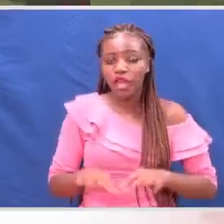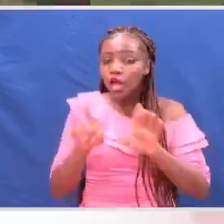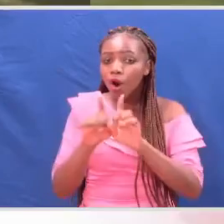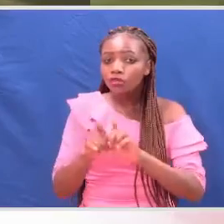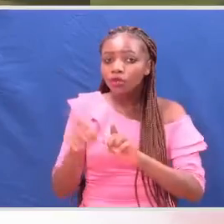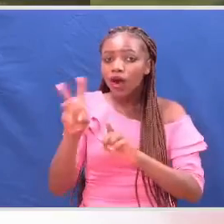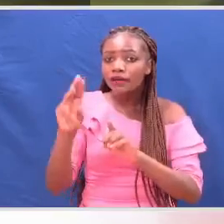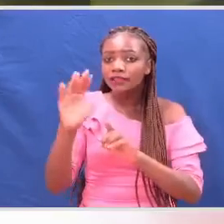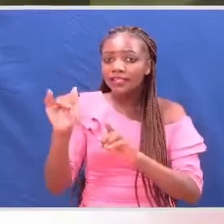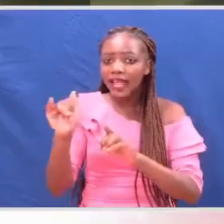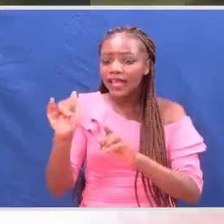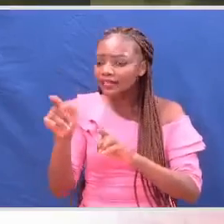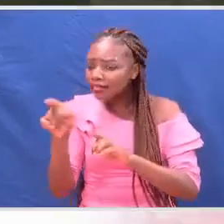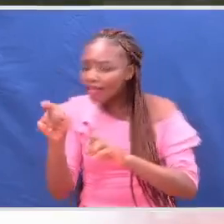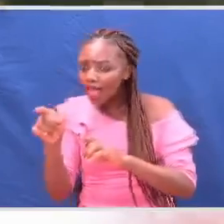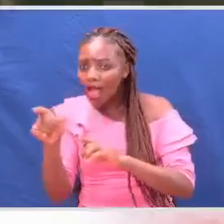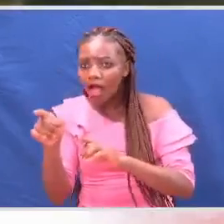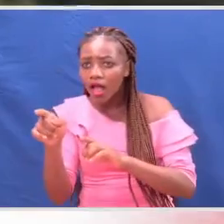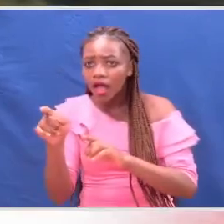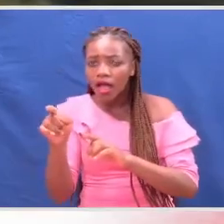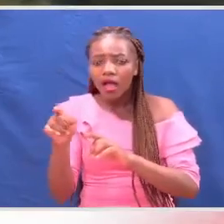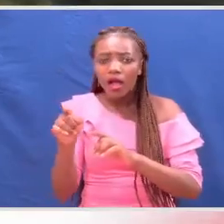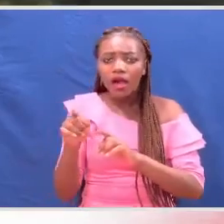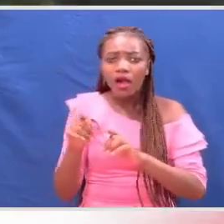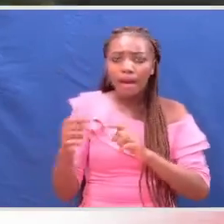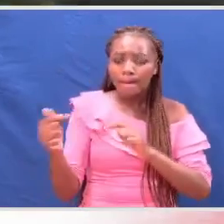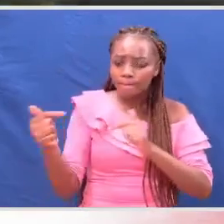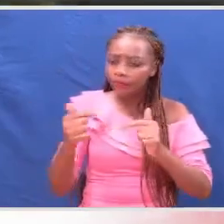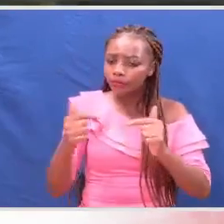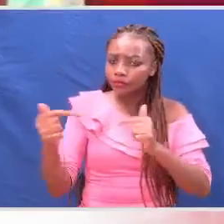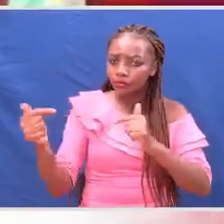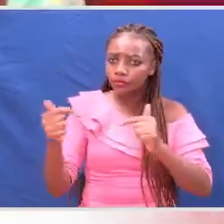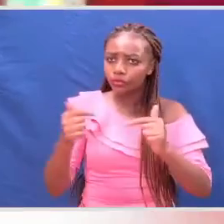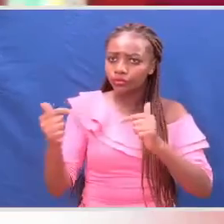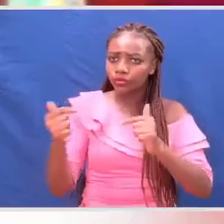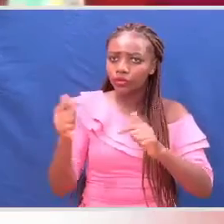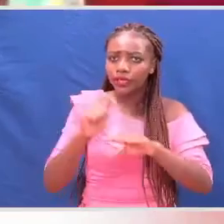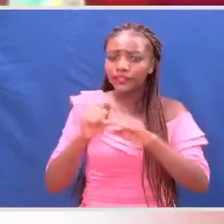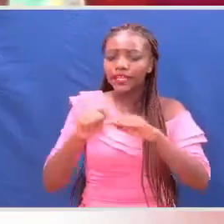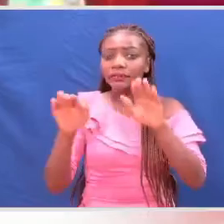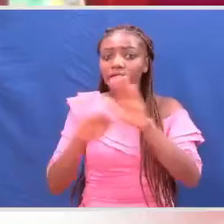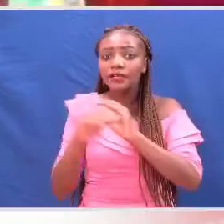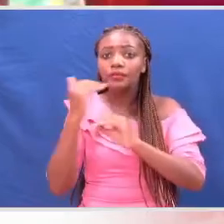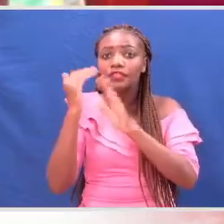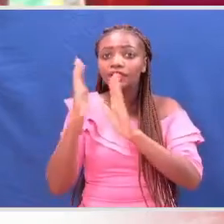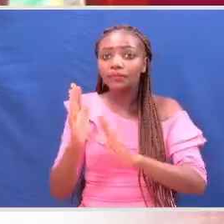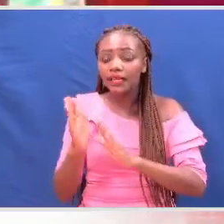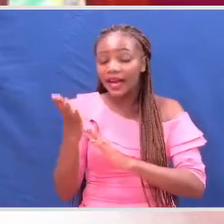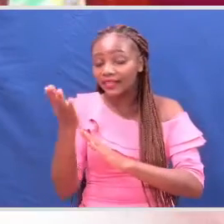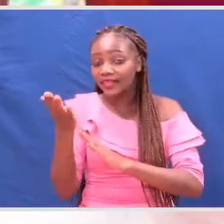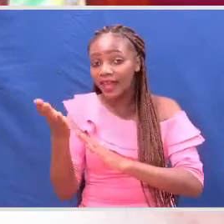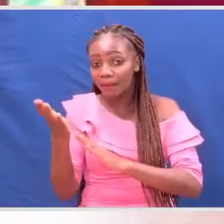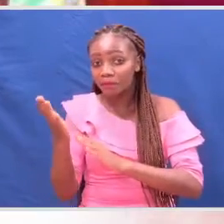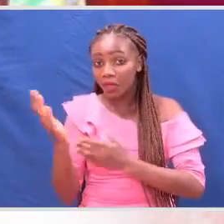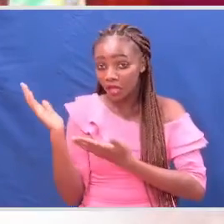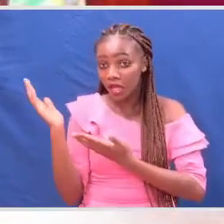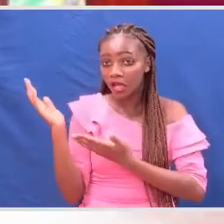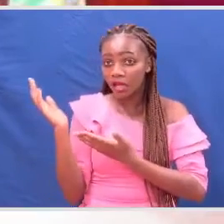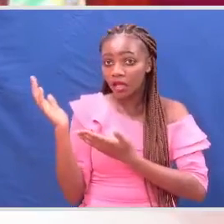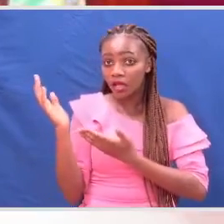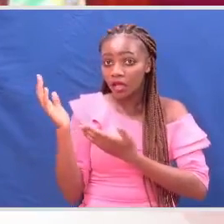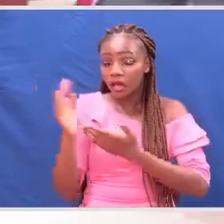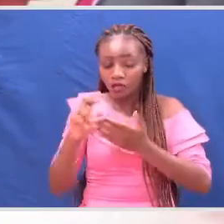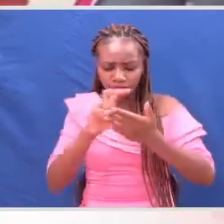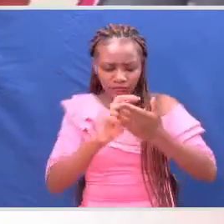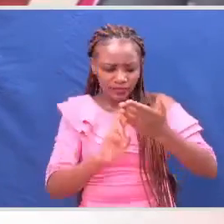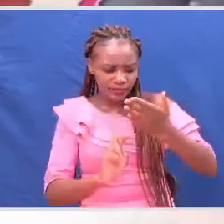Wawakilishi wadi katika bunge hilo wakikabiliana peupe wakati naibu spika katika bunge hilo Zakari Njeru